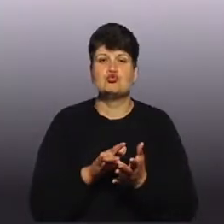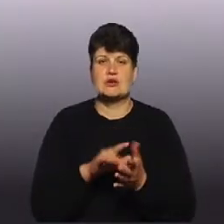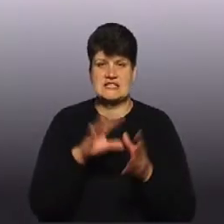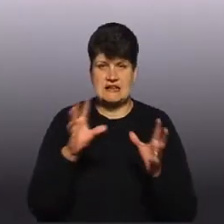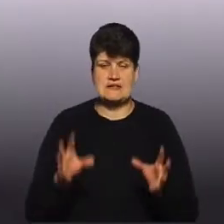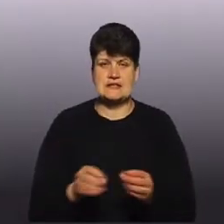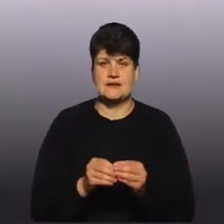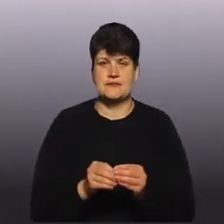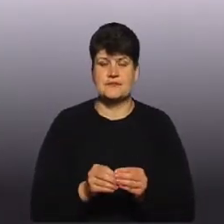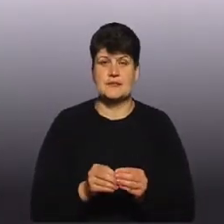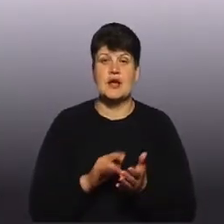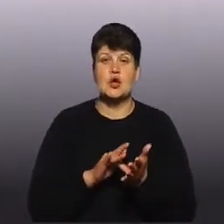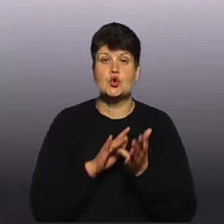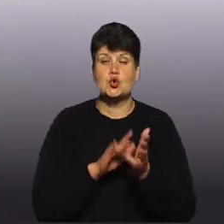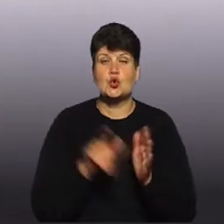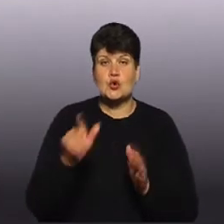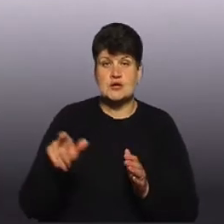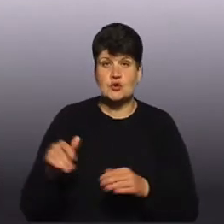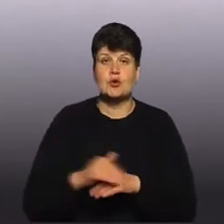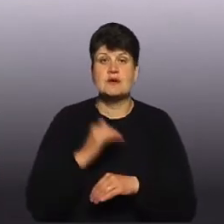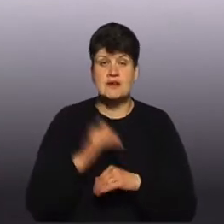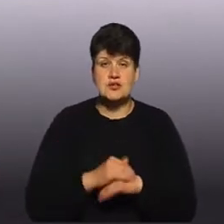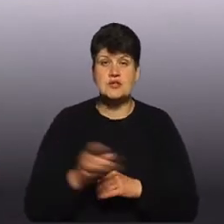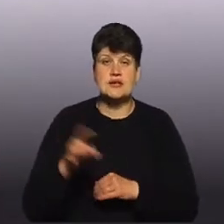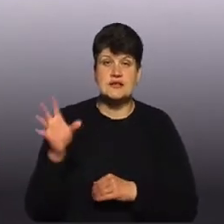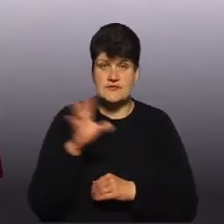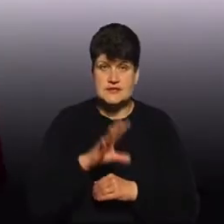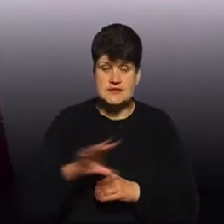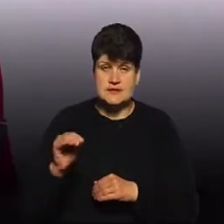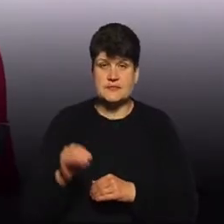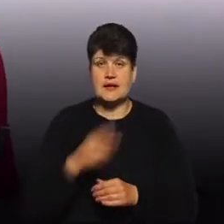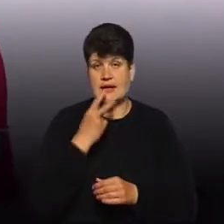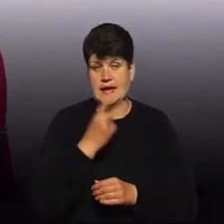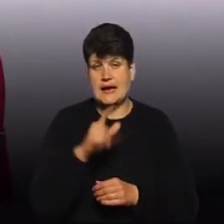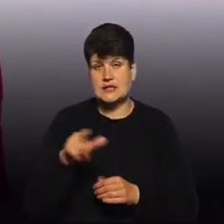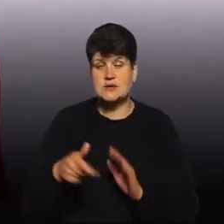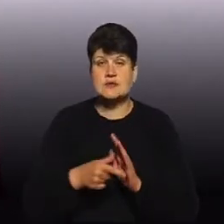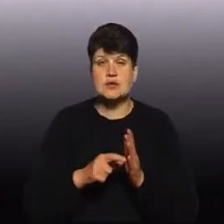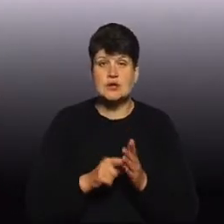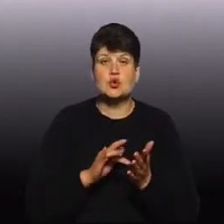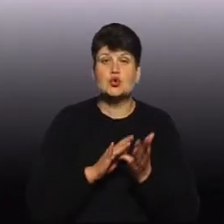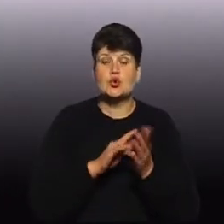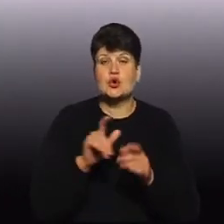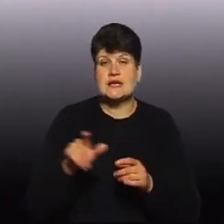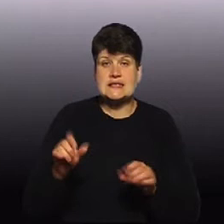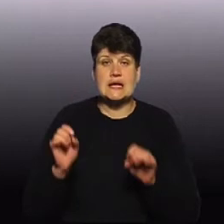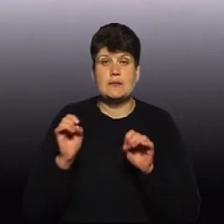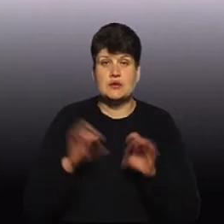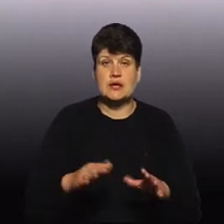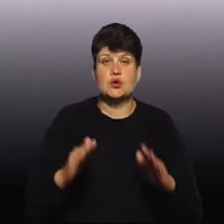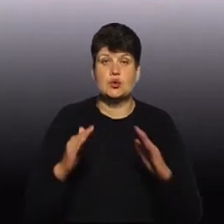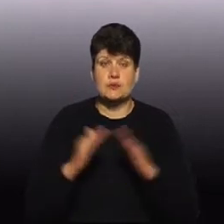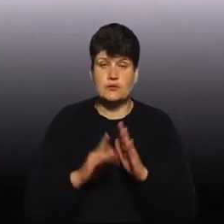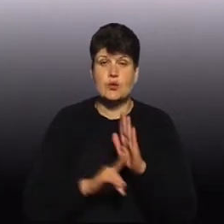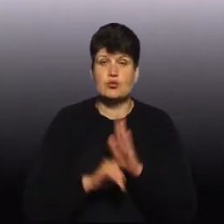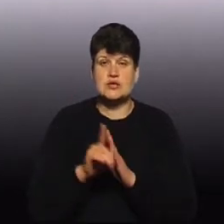туристи, які починають... Доброго вечора ще раз всім. Доброго вечора глядачам і студії. Туристи, які покидають домівку і починають свою подорож,